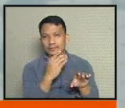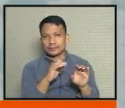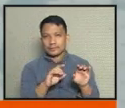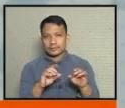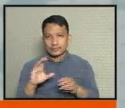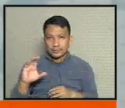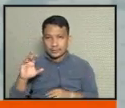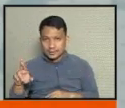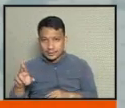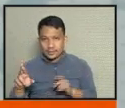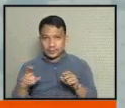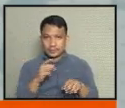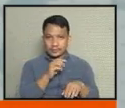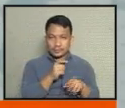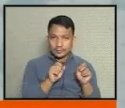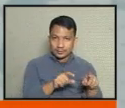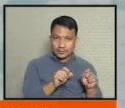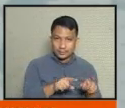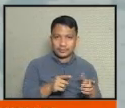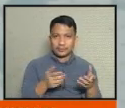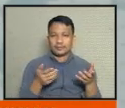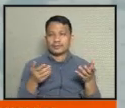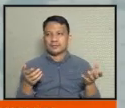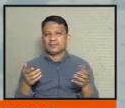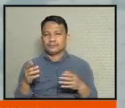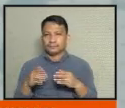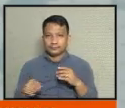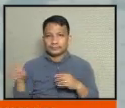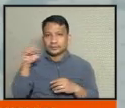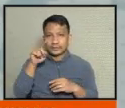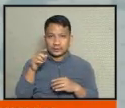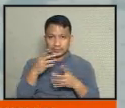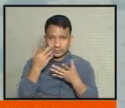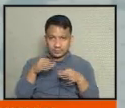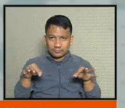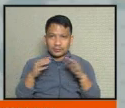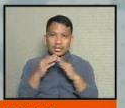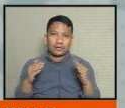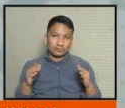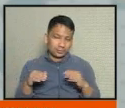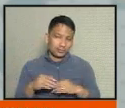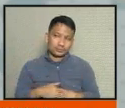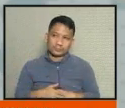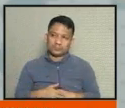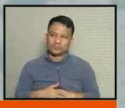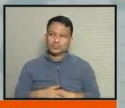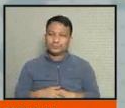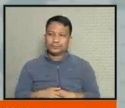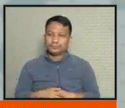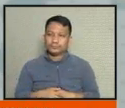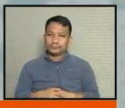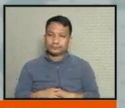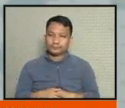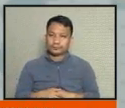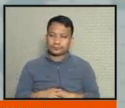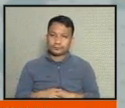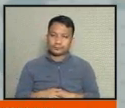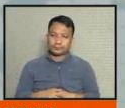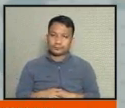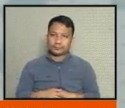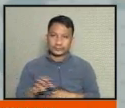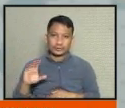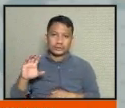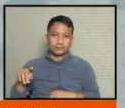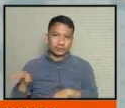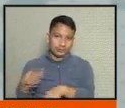CR, sa tindahan, sa taas, sa bahay namin. Ah, in person, face-to-face o yung telepono lang?